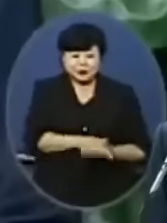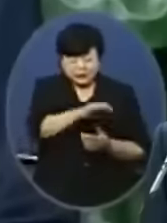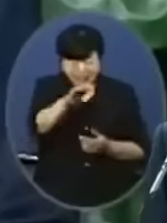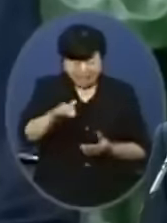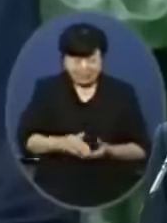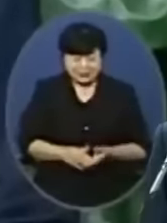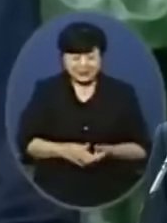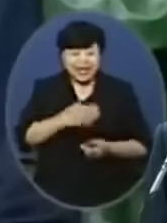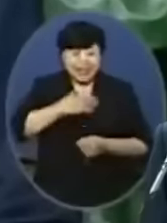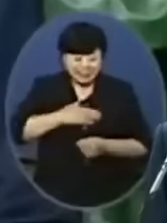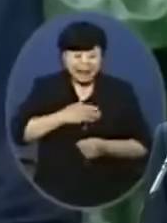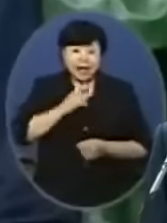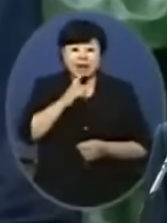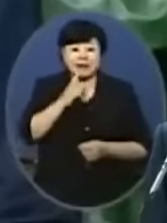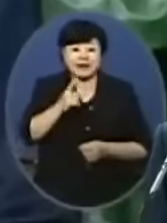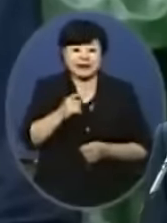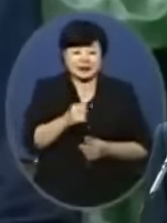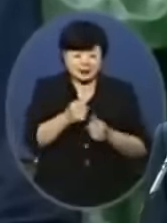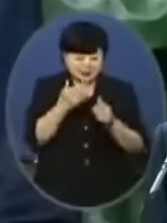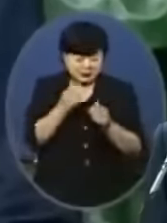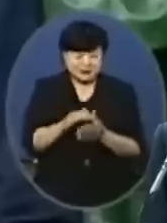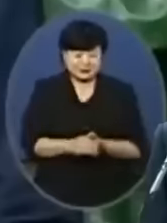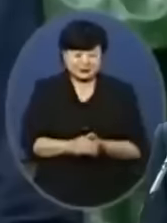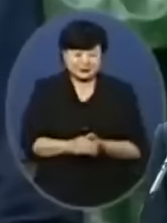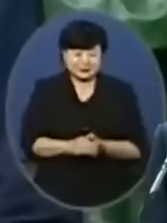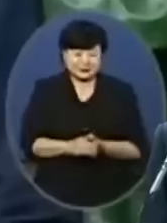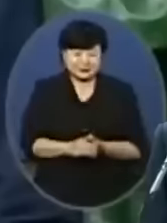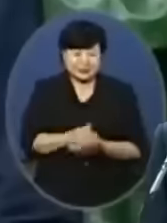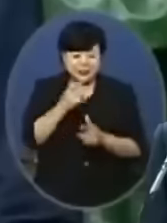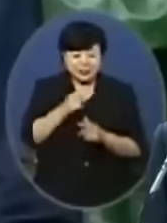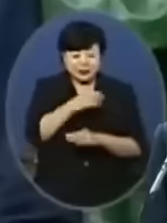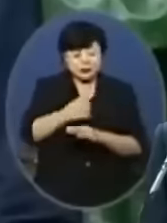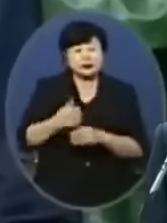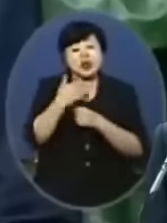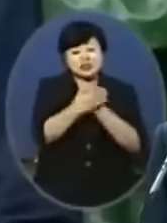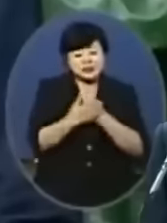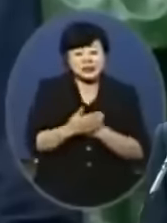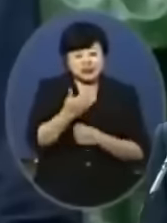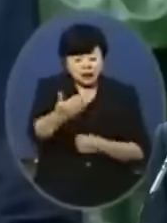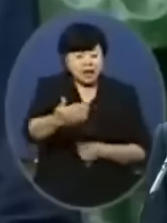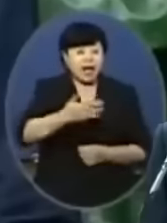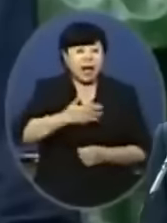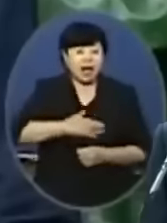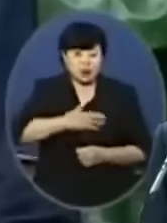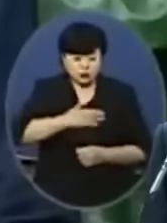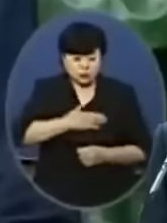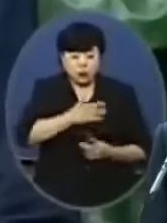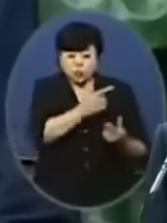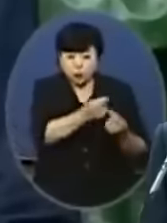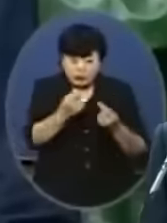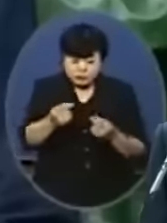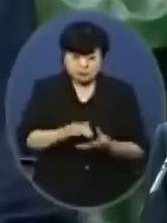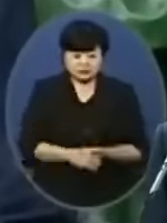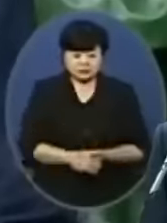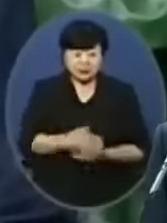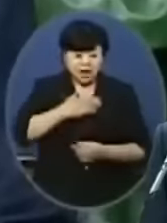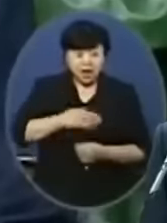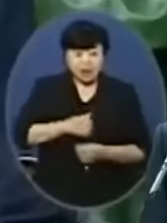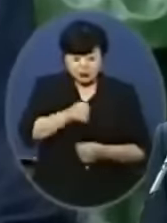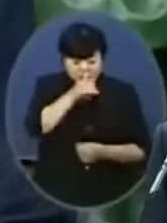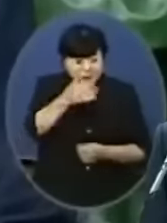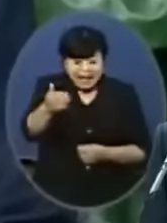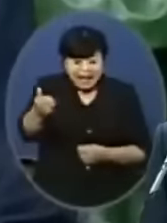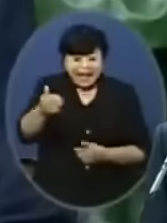우리가 안다고 말했습니다. 하나님께서 말씀하기를 예수 그리스도의 은혜를 너희가 알고 있는 것처럼. 여러분 알고 있어요?